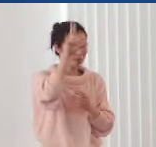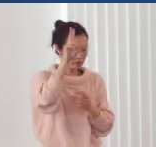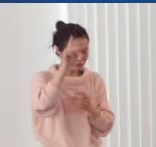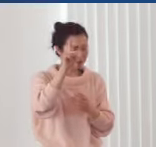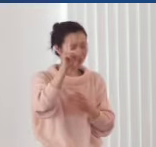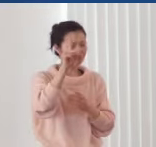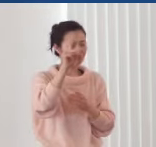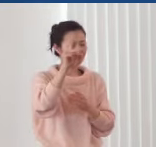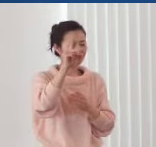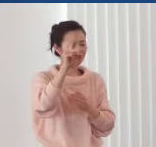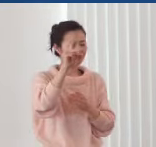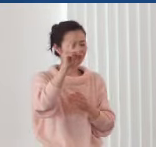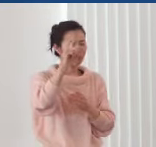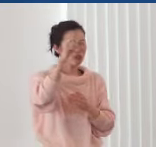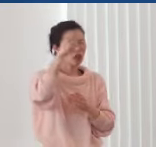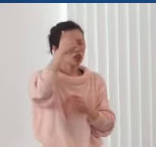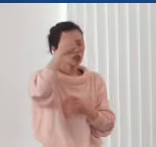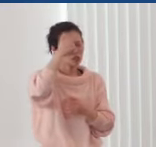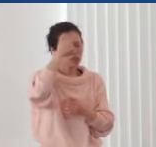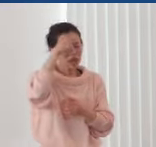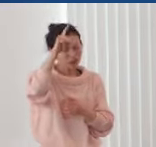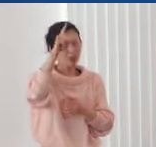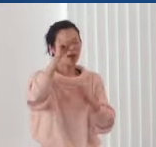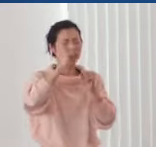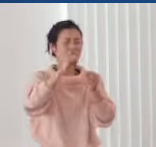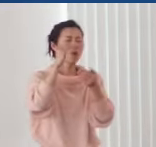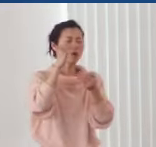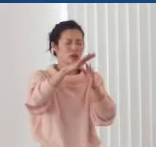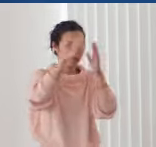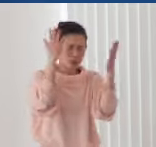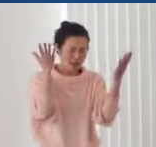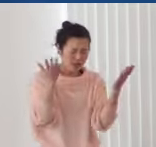あなたのなさることは全て時にかなって美しい。